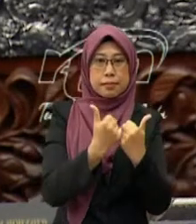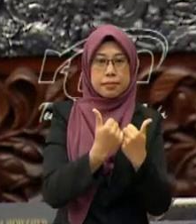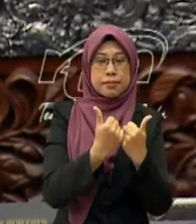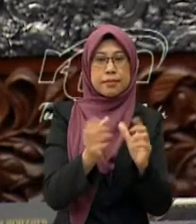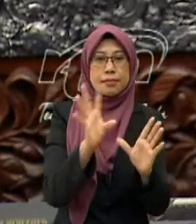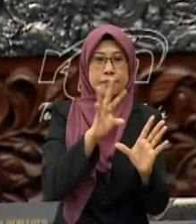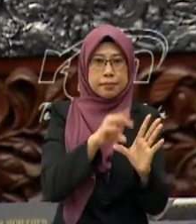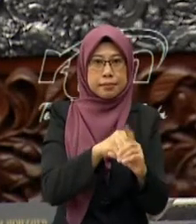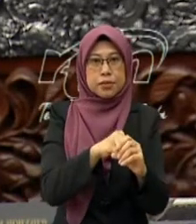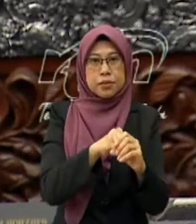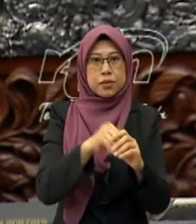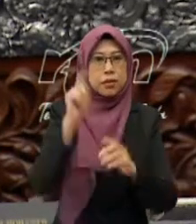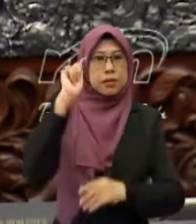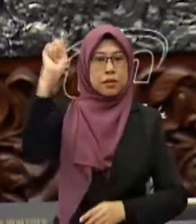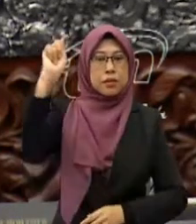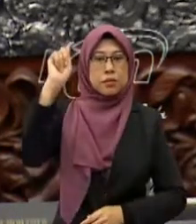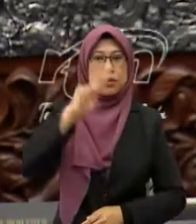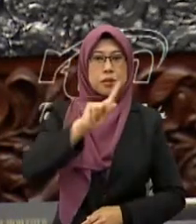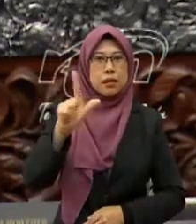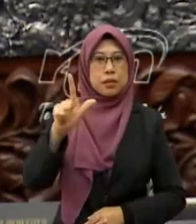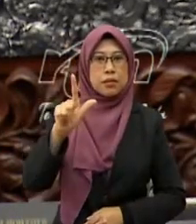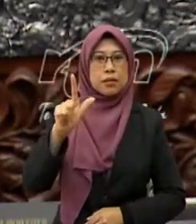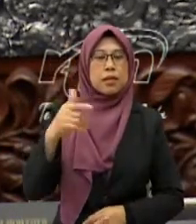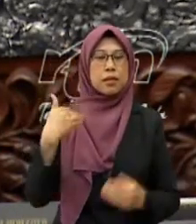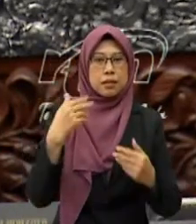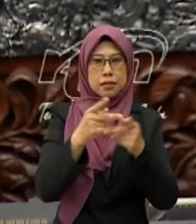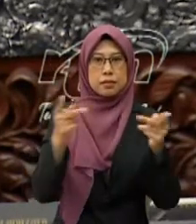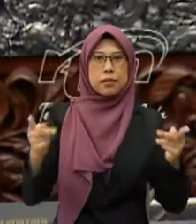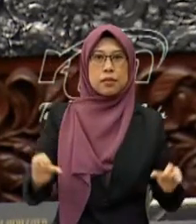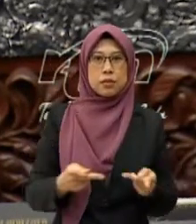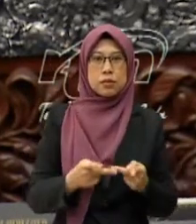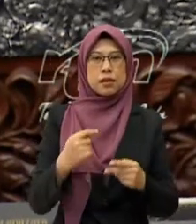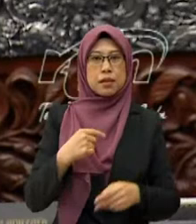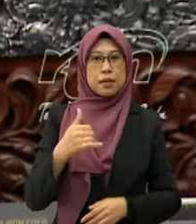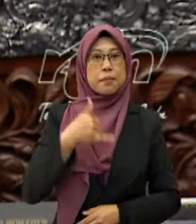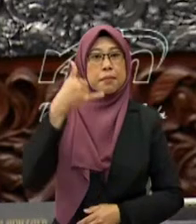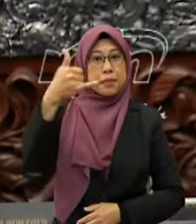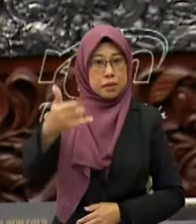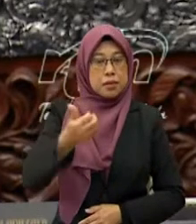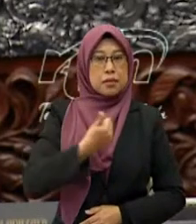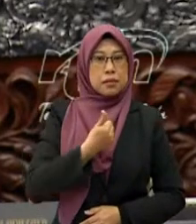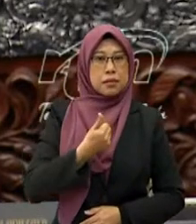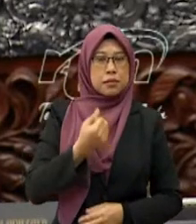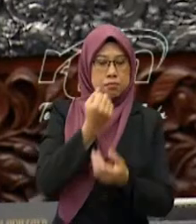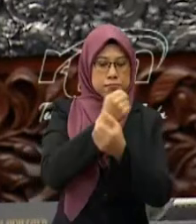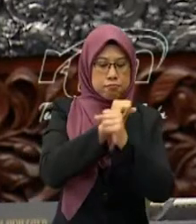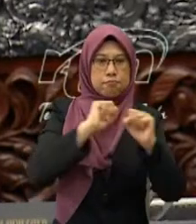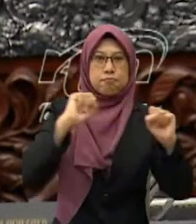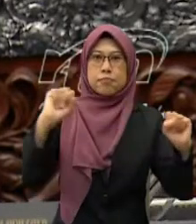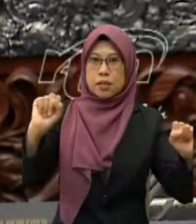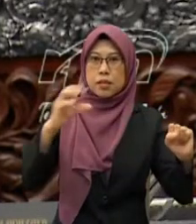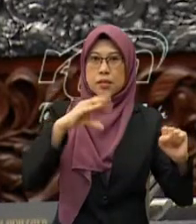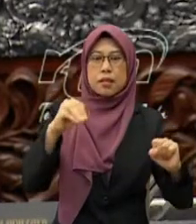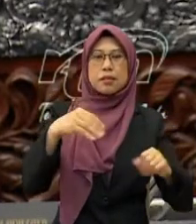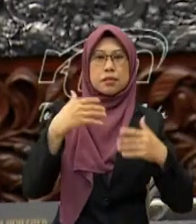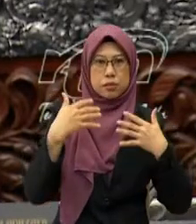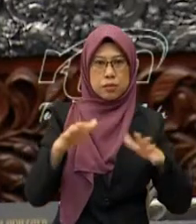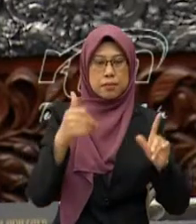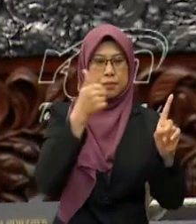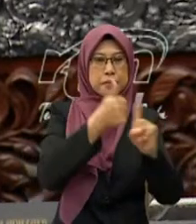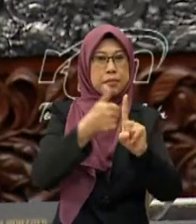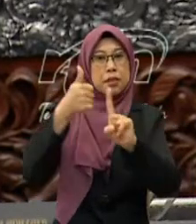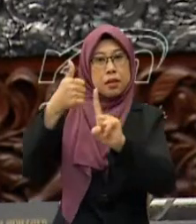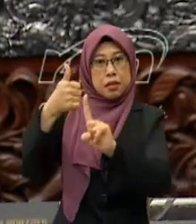termasuk saya di Trengganu di kolompo Bapa kawasan-kawasan yang satupun sendiri melihat siap siaga dan sayap juga telah